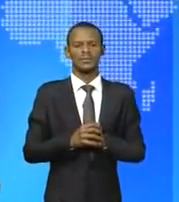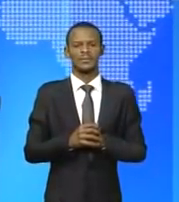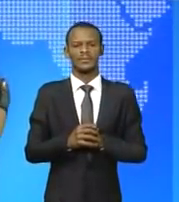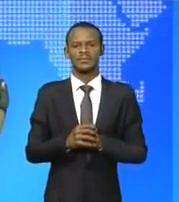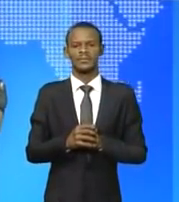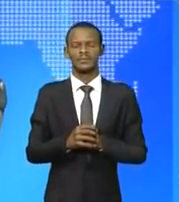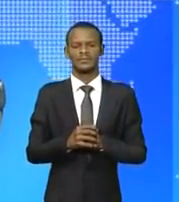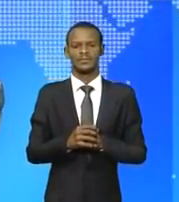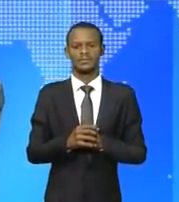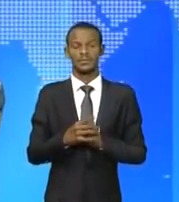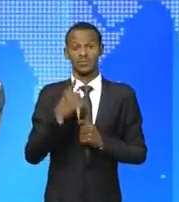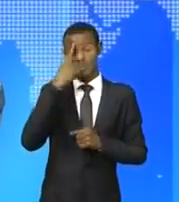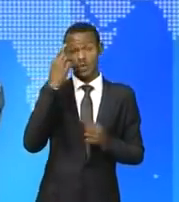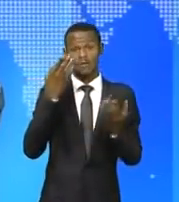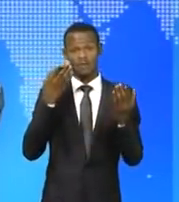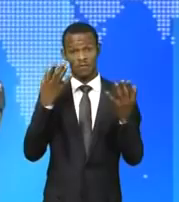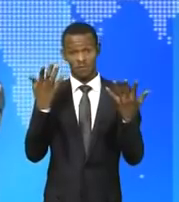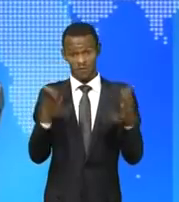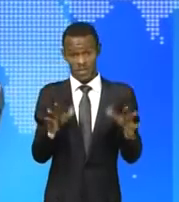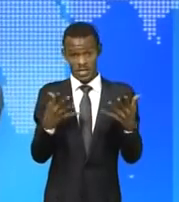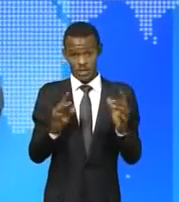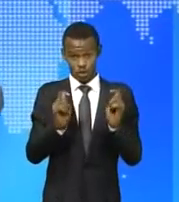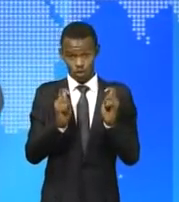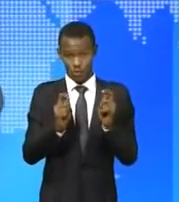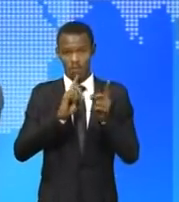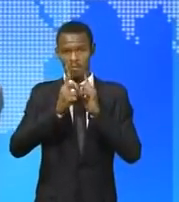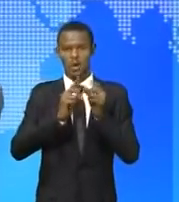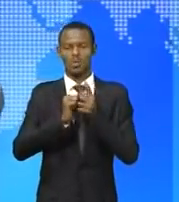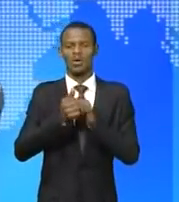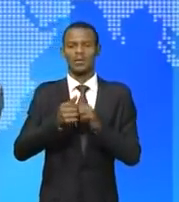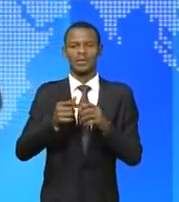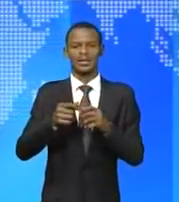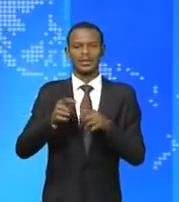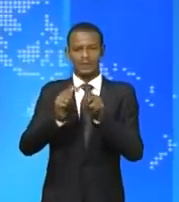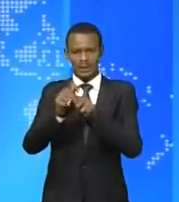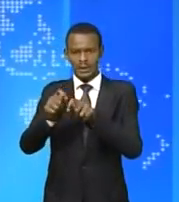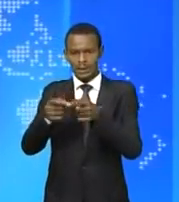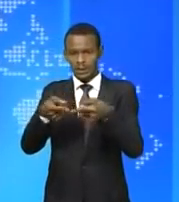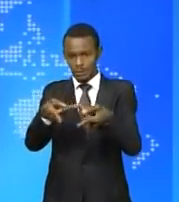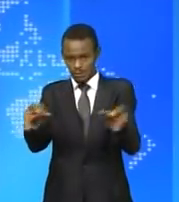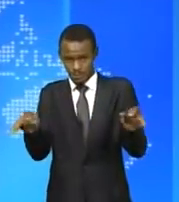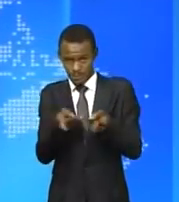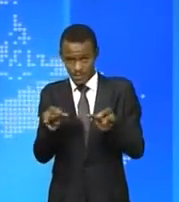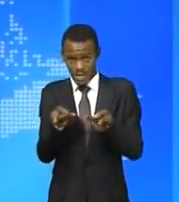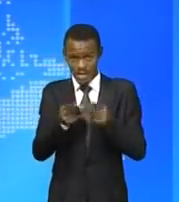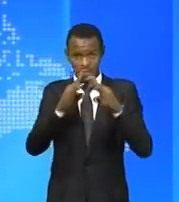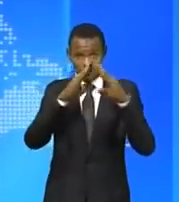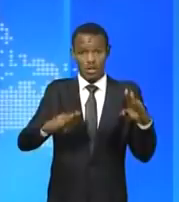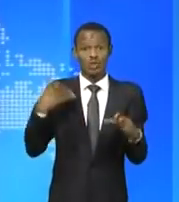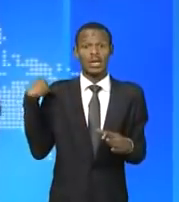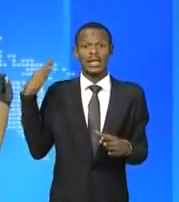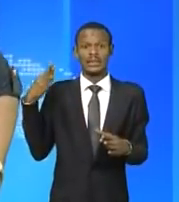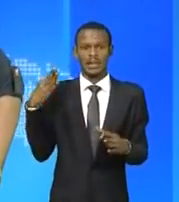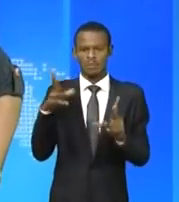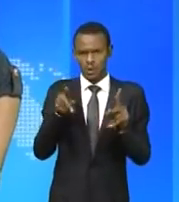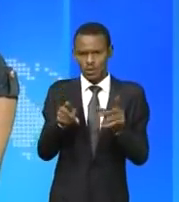Et pour terminer, parlons de la spoliation des terrains et maisons de l'État dans la province du Nord Kivu. La justice est saisie